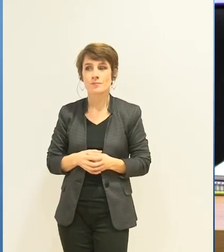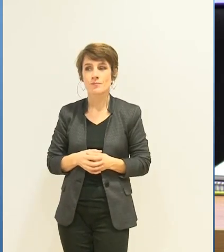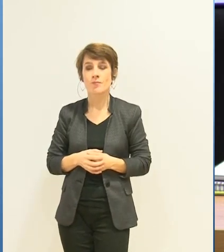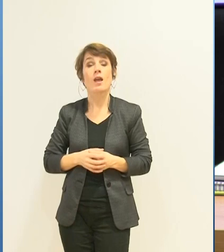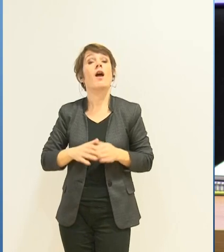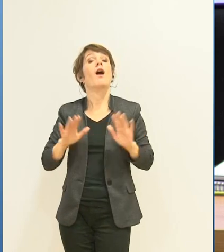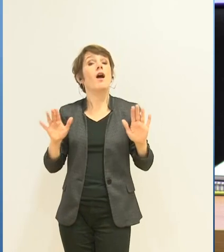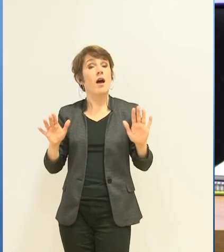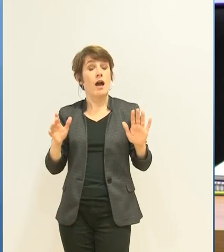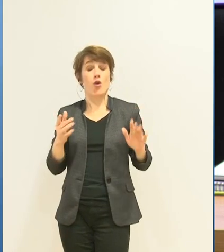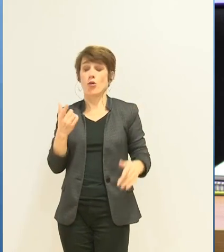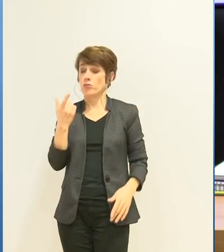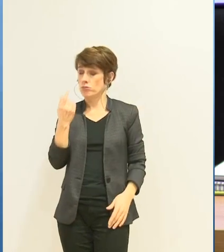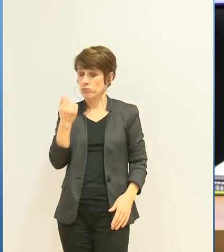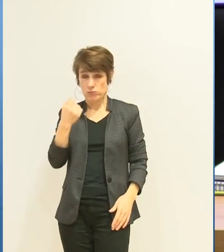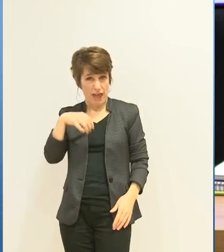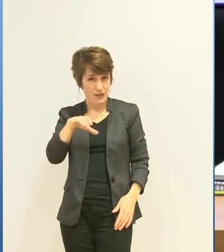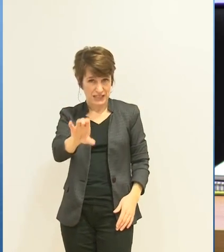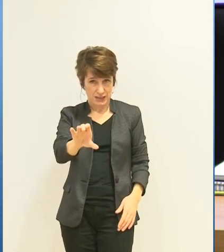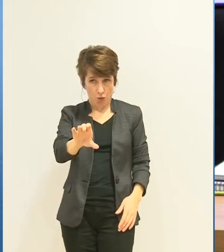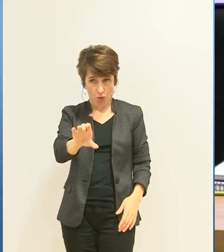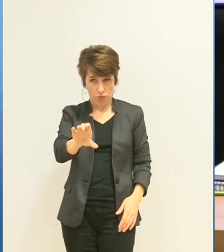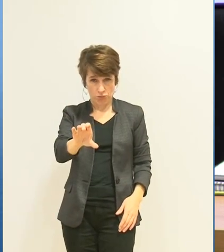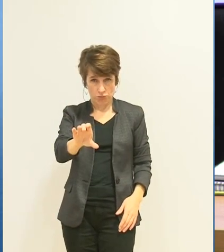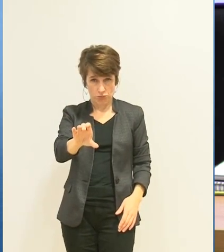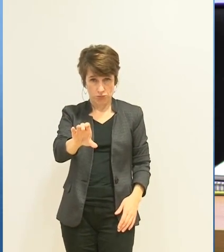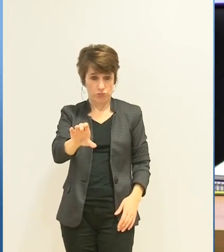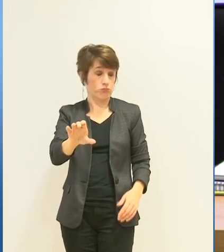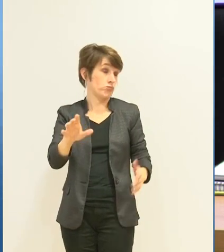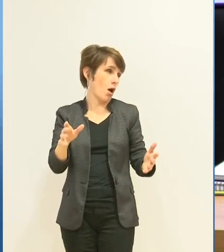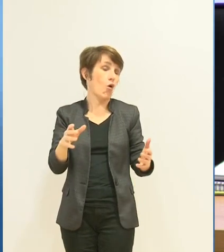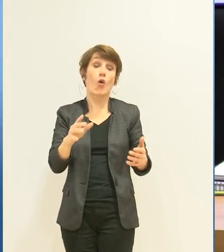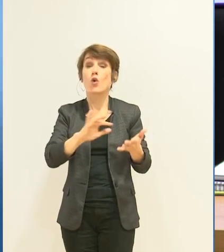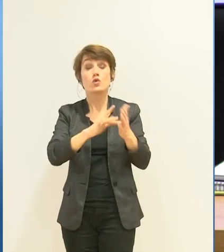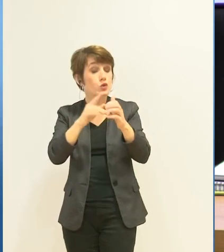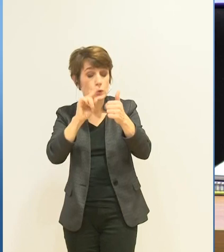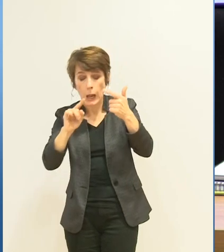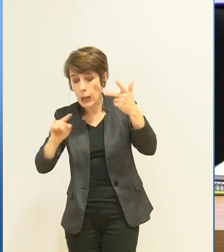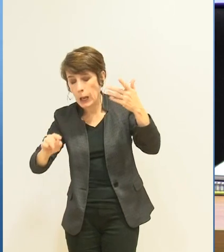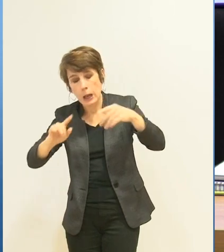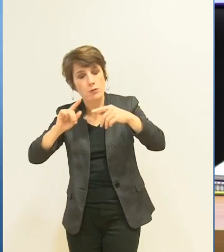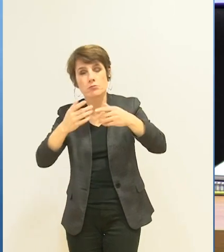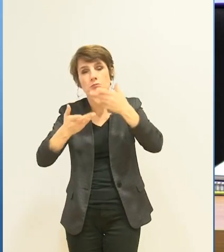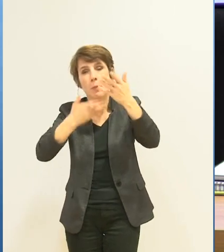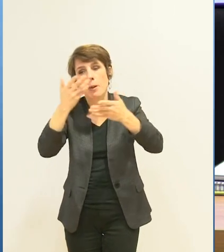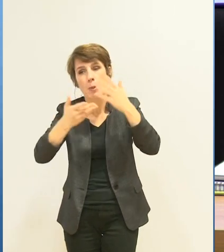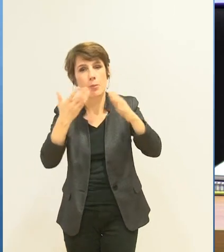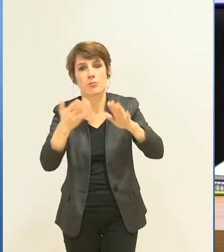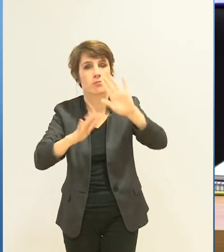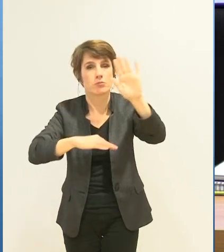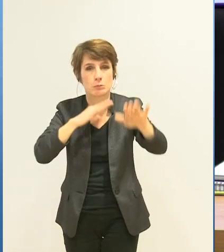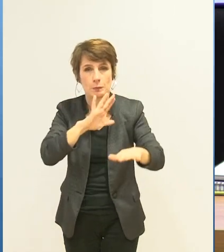investissements parlons-en pas de tous et il faudrait être long mais on va quand même